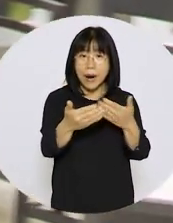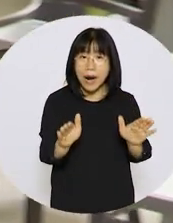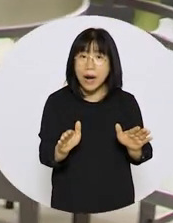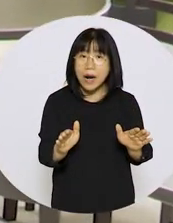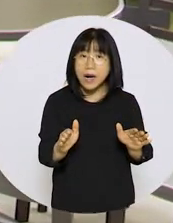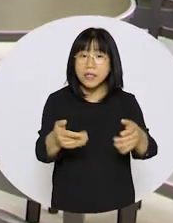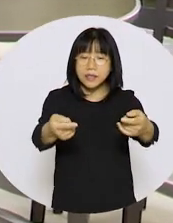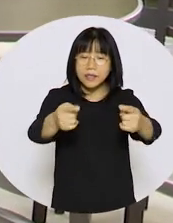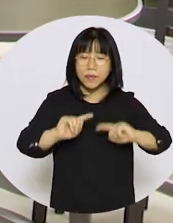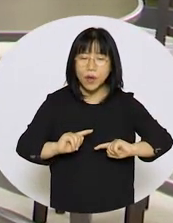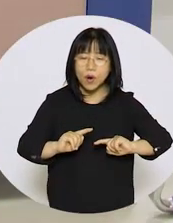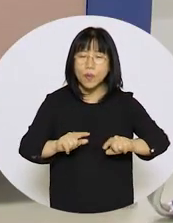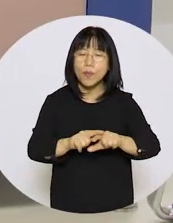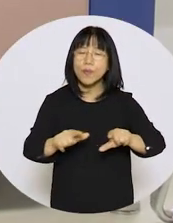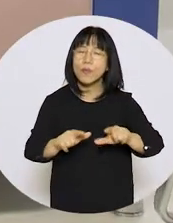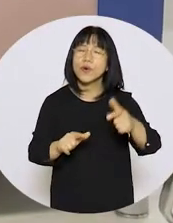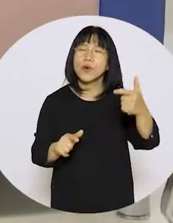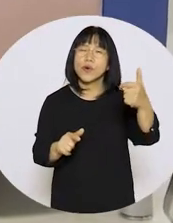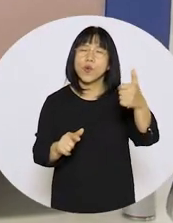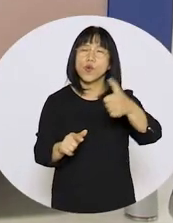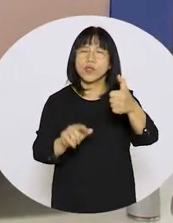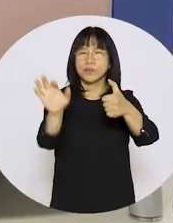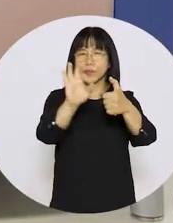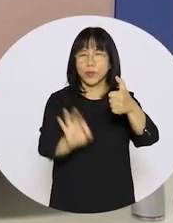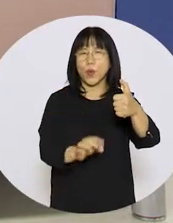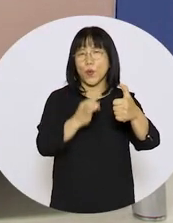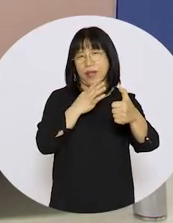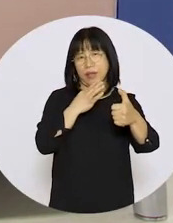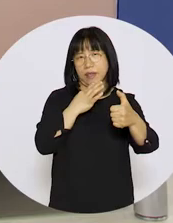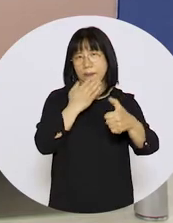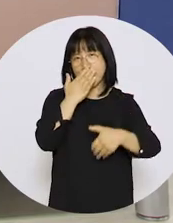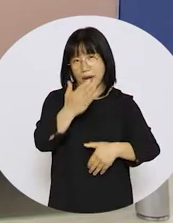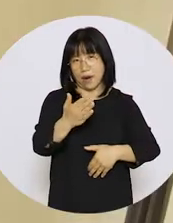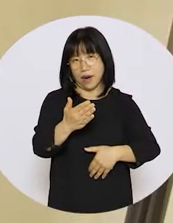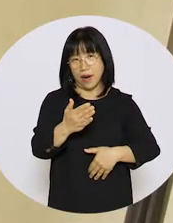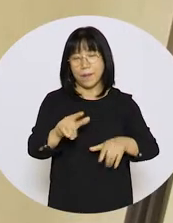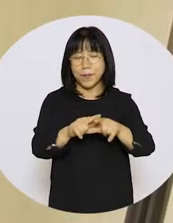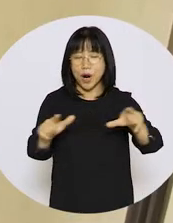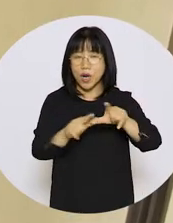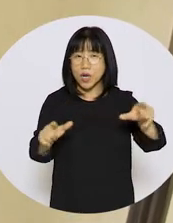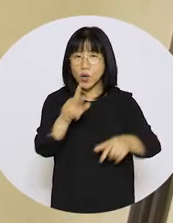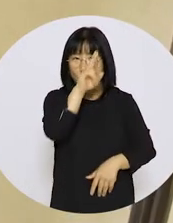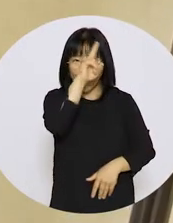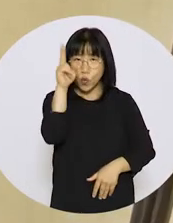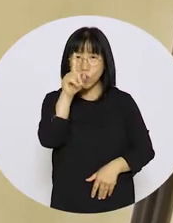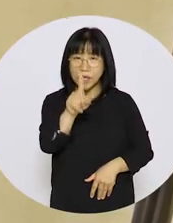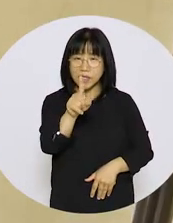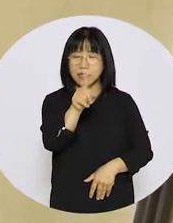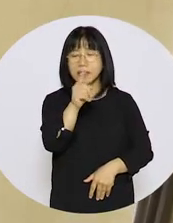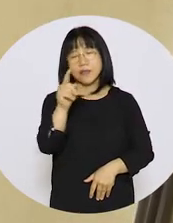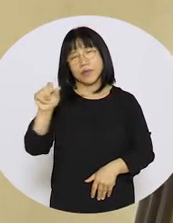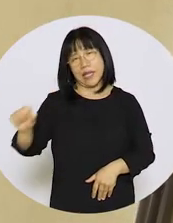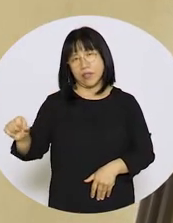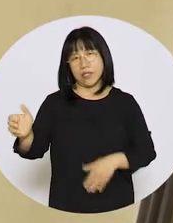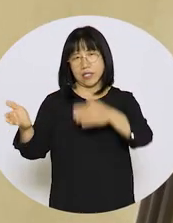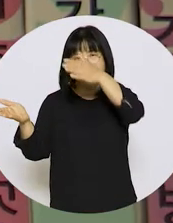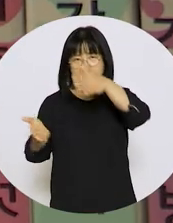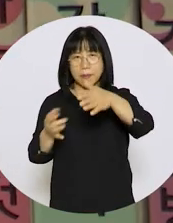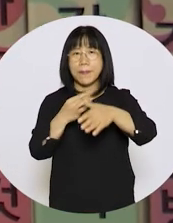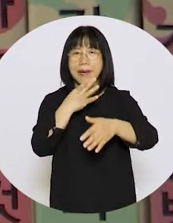가능 인원은 평소 대비 50% 이하로만 운영되며 운영 시간도 평일 오후 1시부터 5시까지로